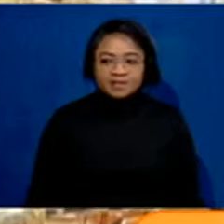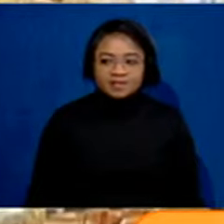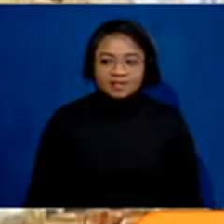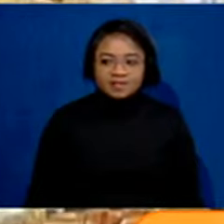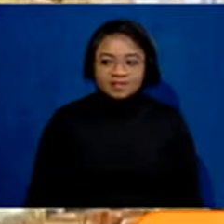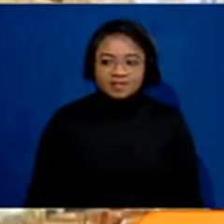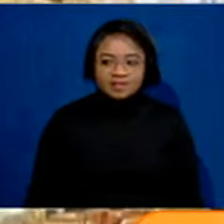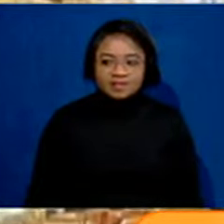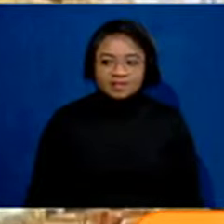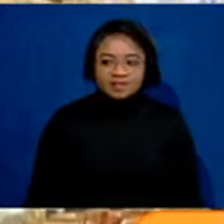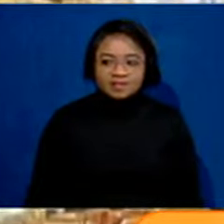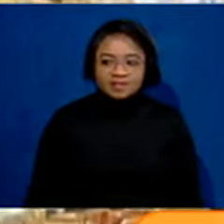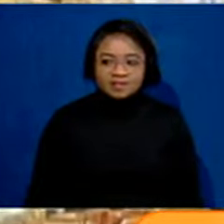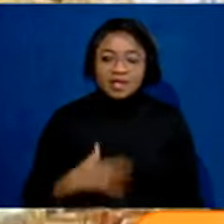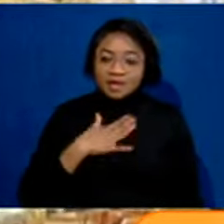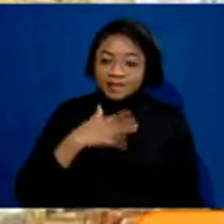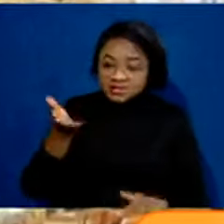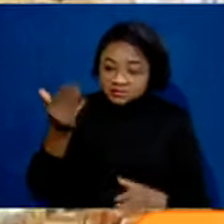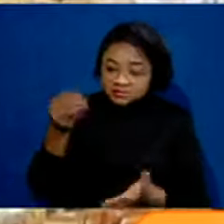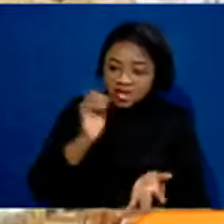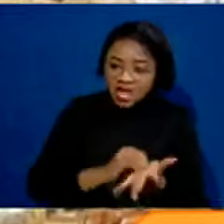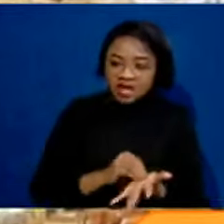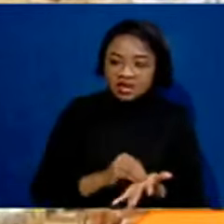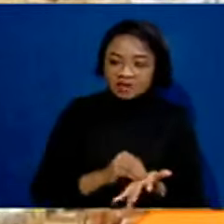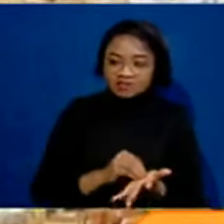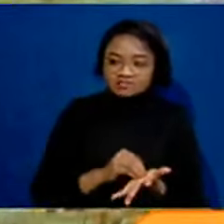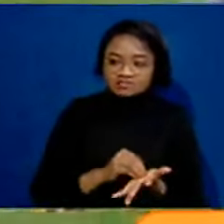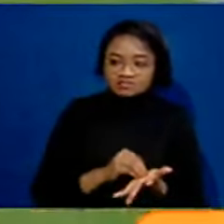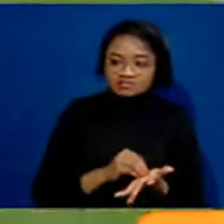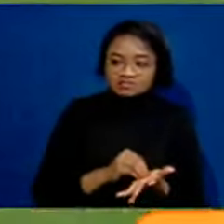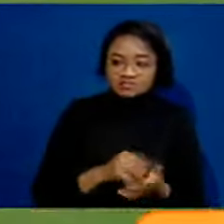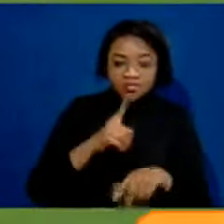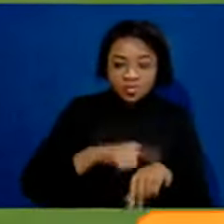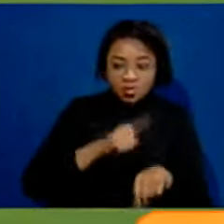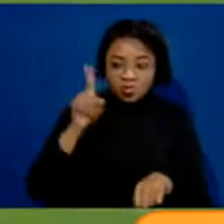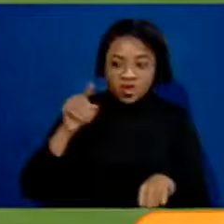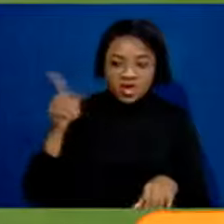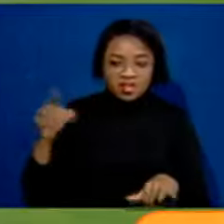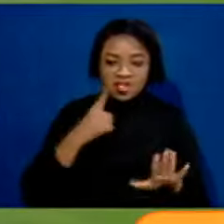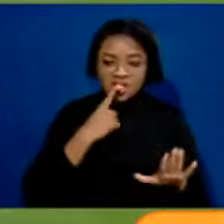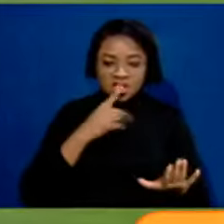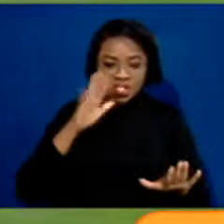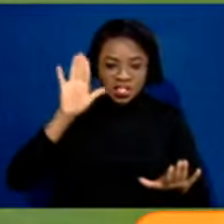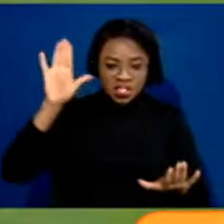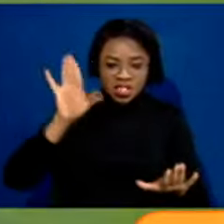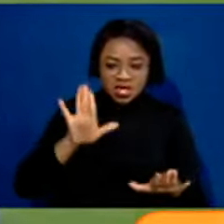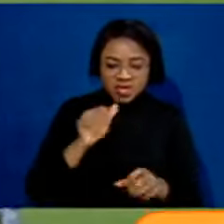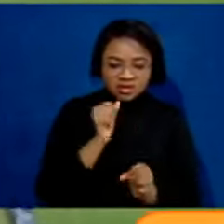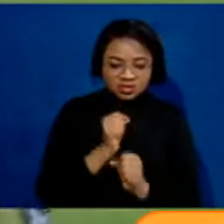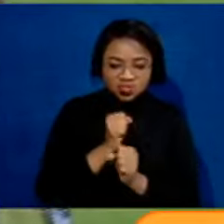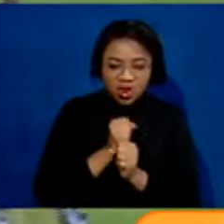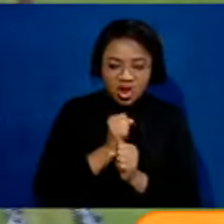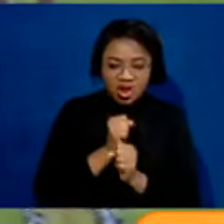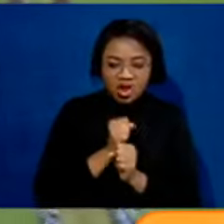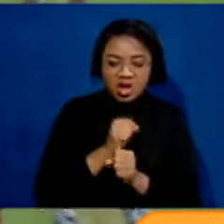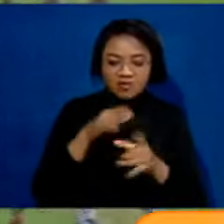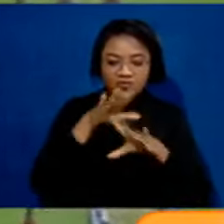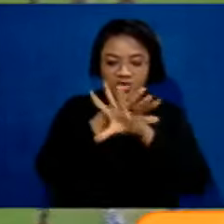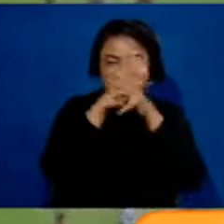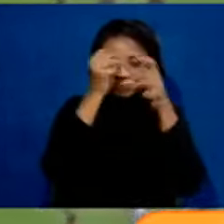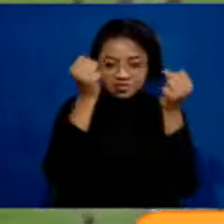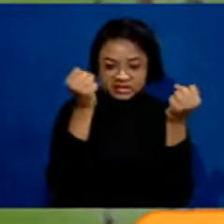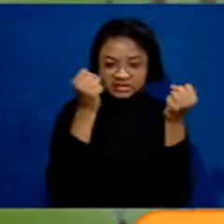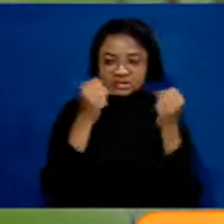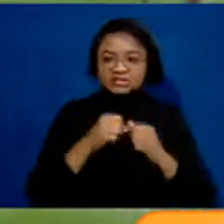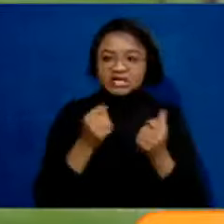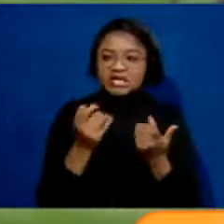I'm sorry, let's take it again. Alipokula kiapo cha kudhibitisha majukumu yake kama naibu rais miaka miwili iliyopita mbele ya